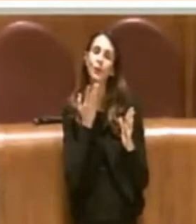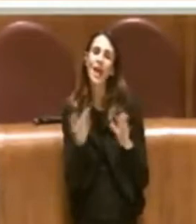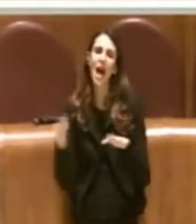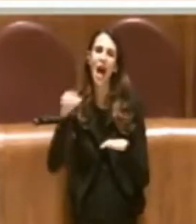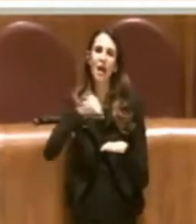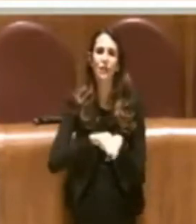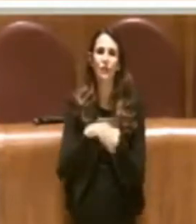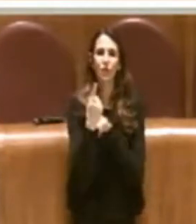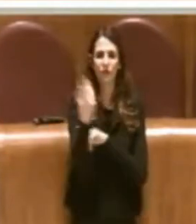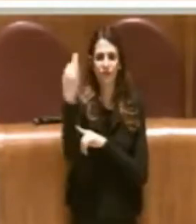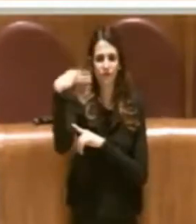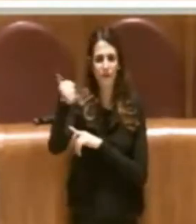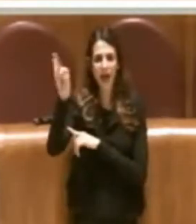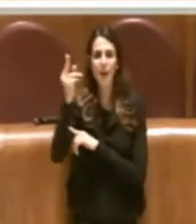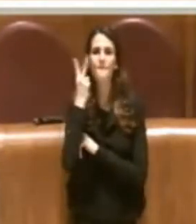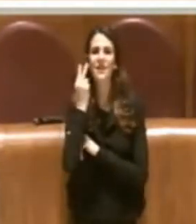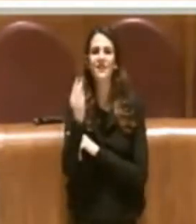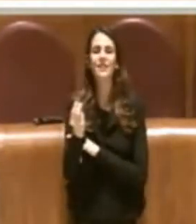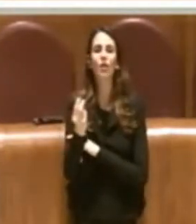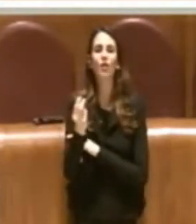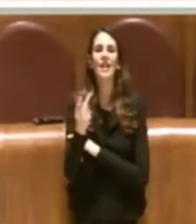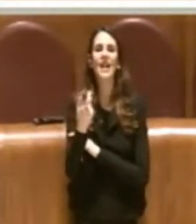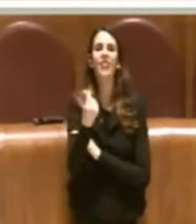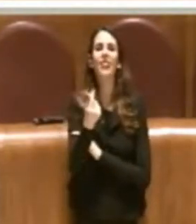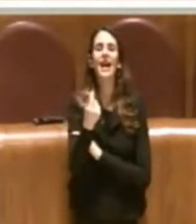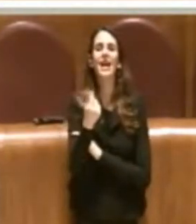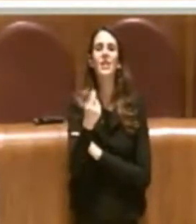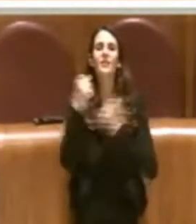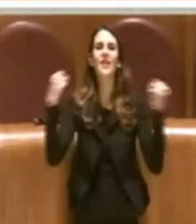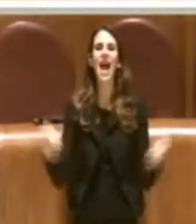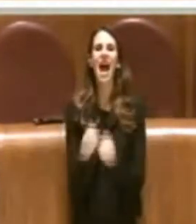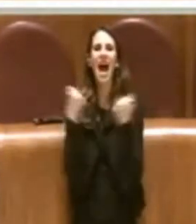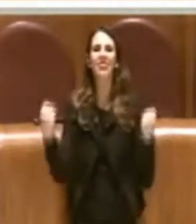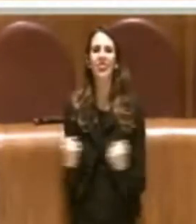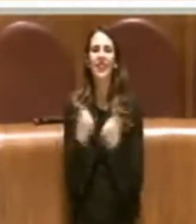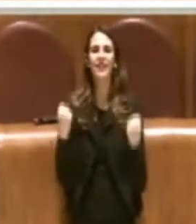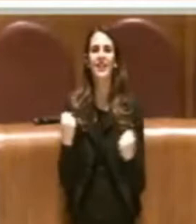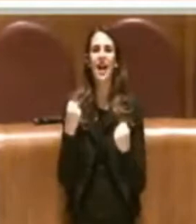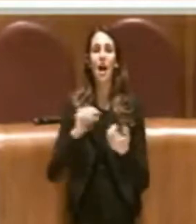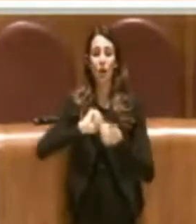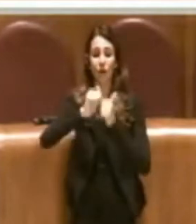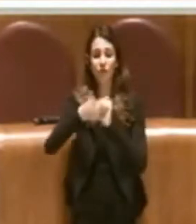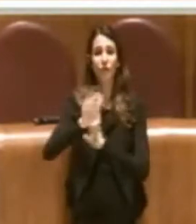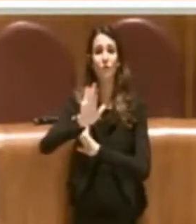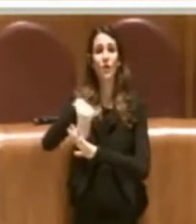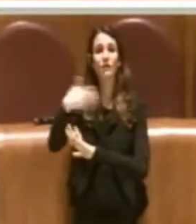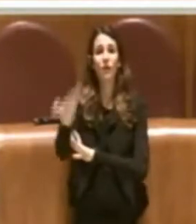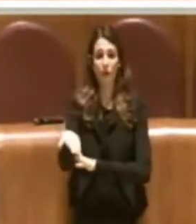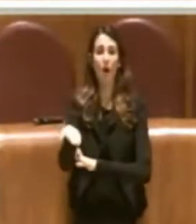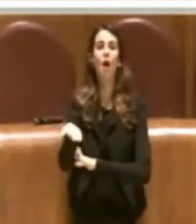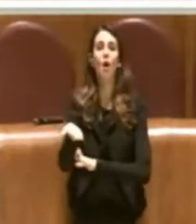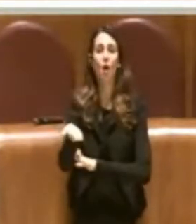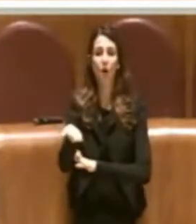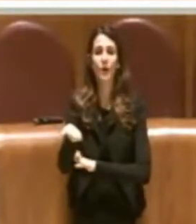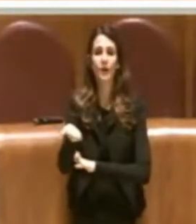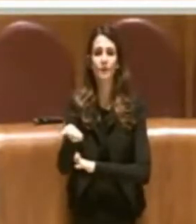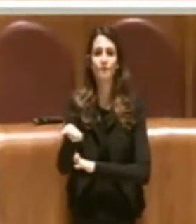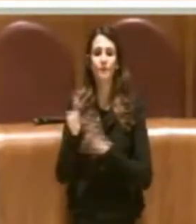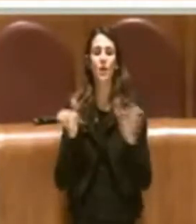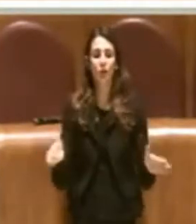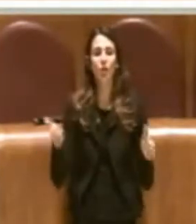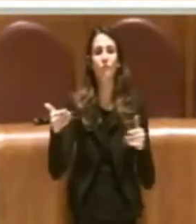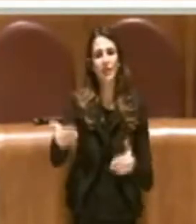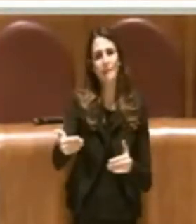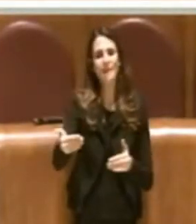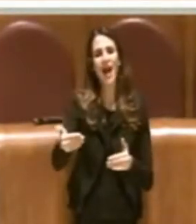la previsione delle tariffe per le attività extrasportive da svolgersi all'interno degli impianti sportivi